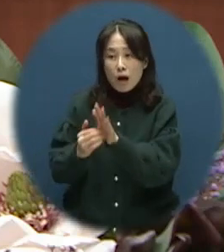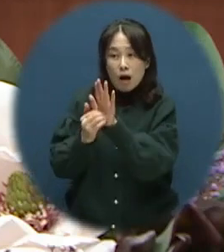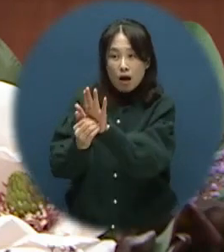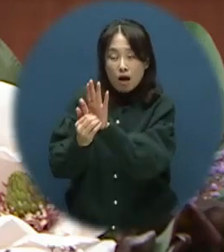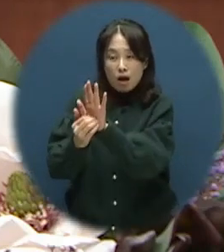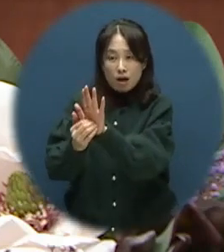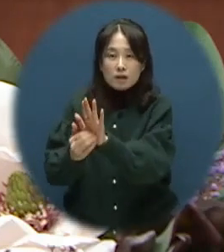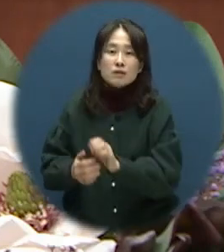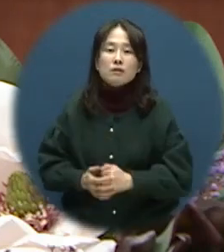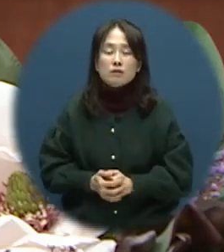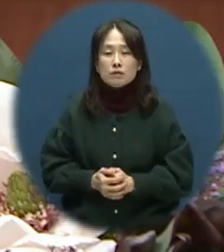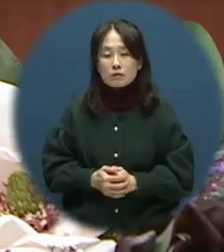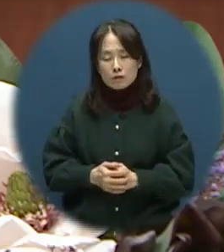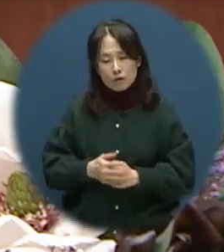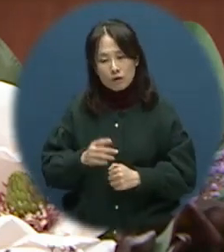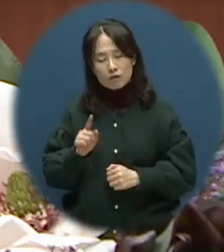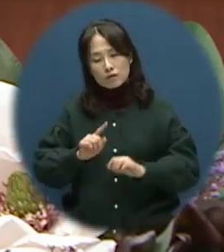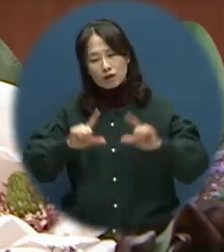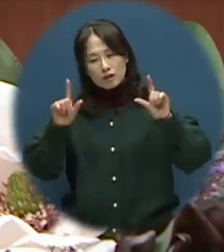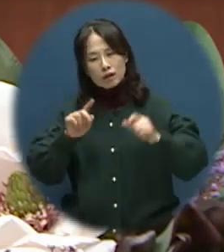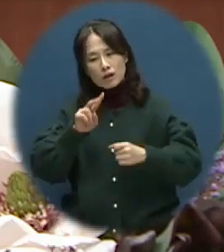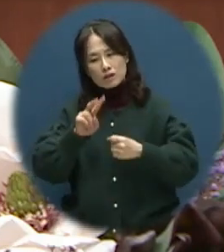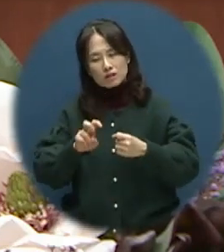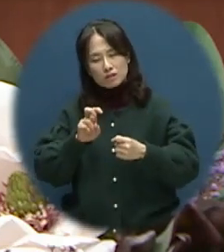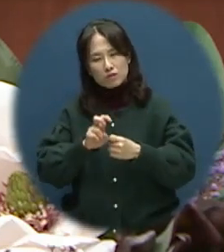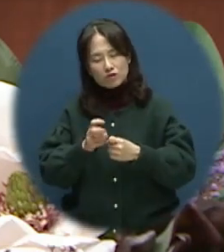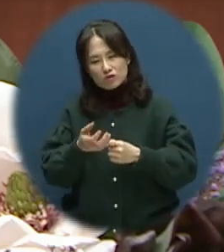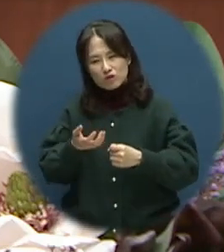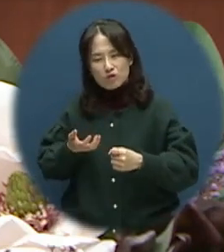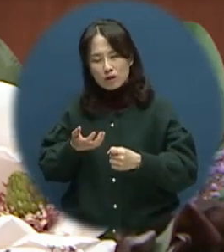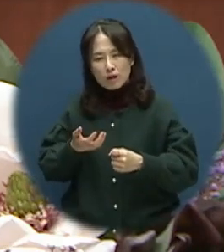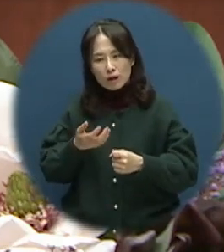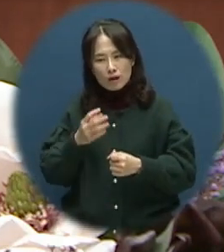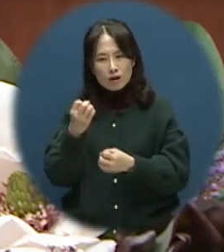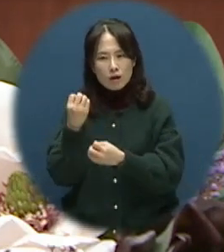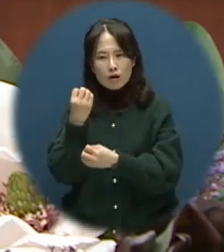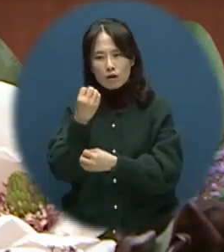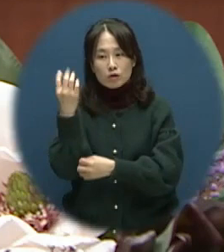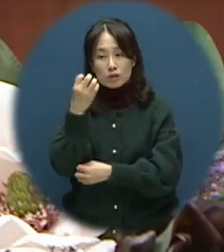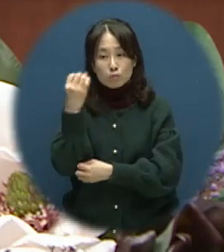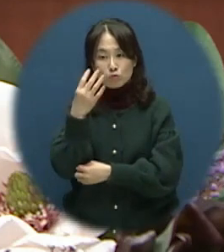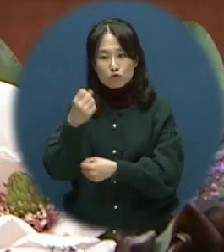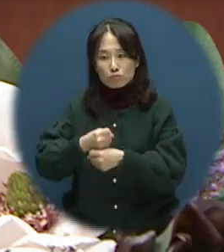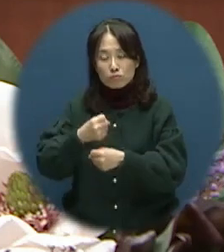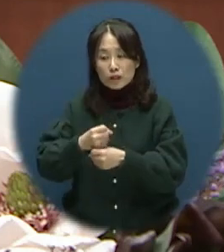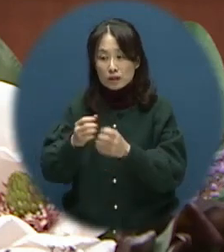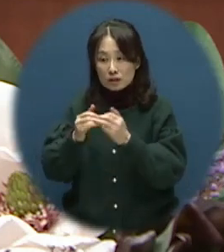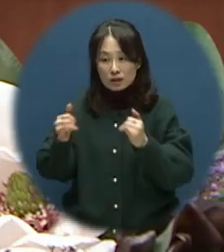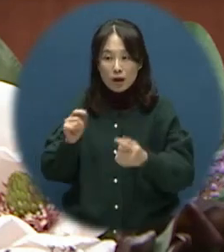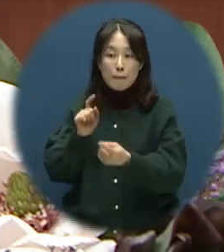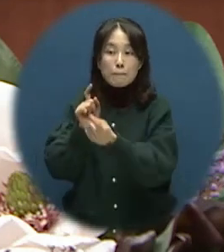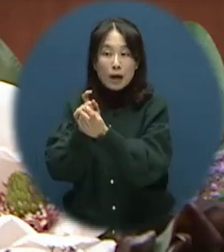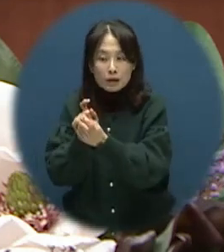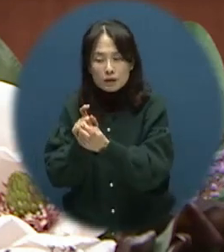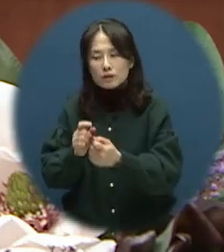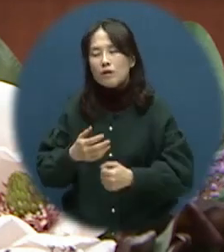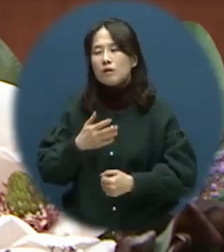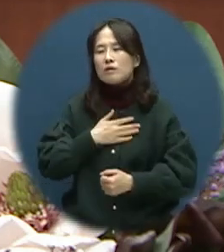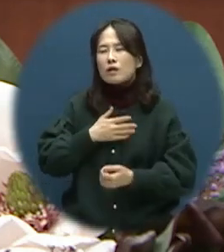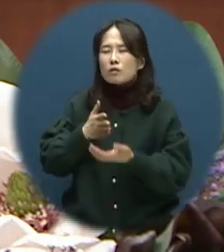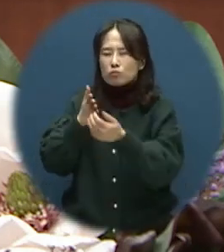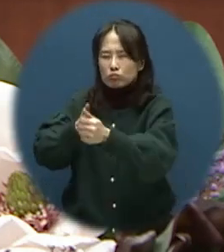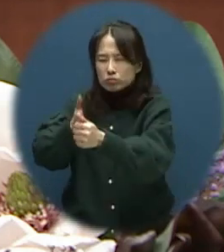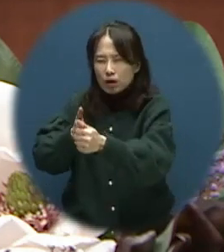분인데 20년 예. 동안 그 신문을 하길래 제가 전화해서 광고를 8월 한 달 동안 작년 8월 매주